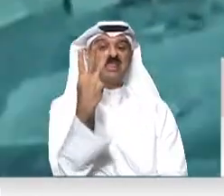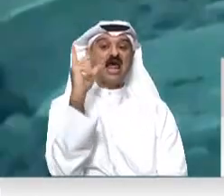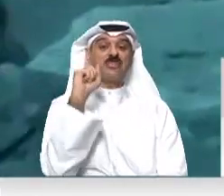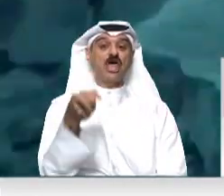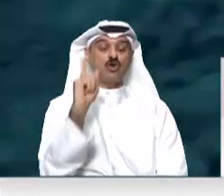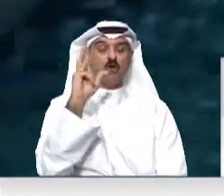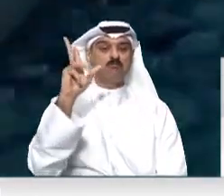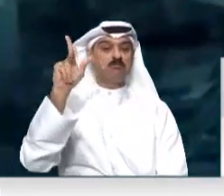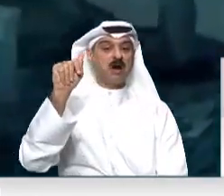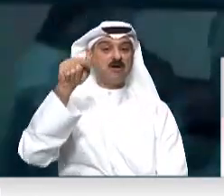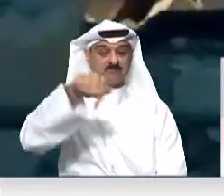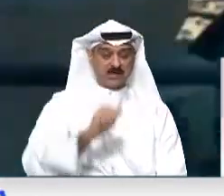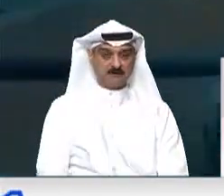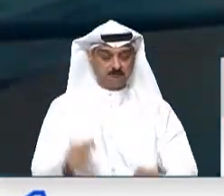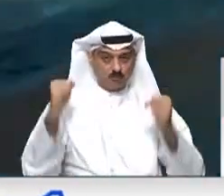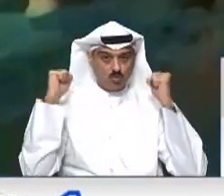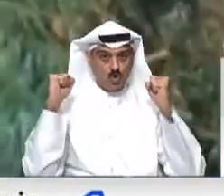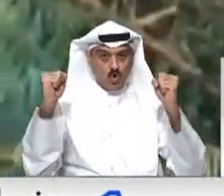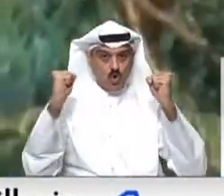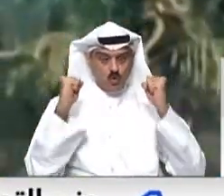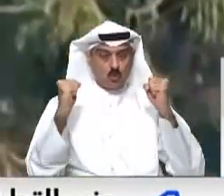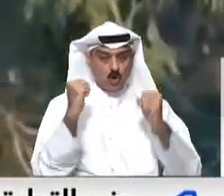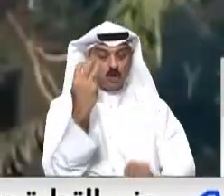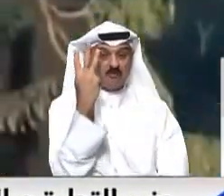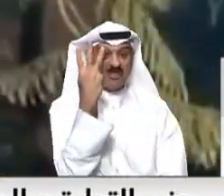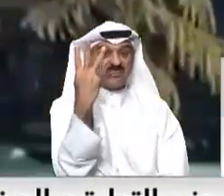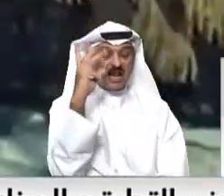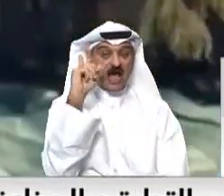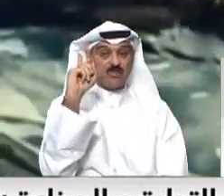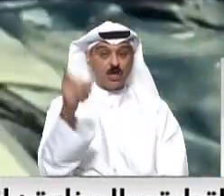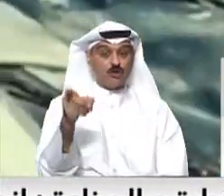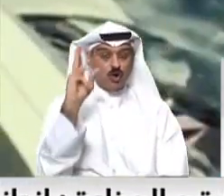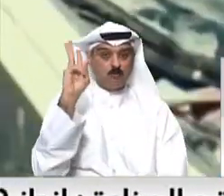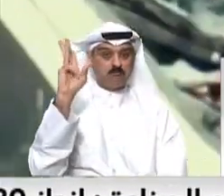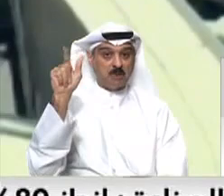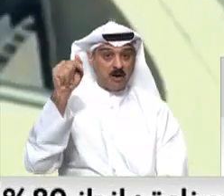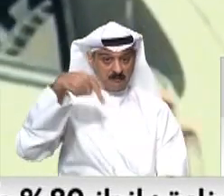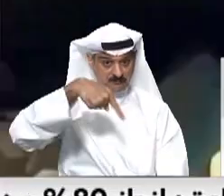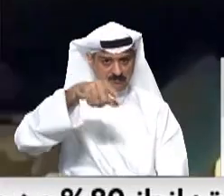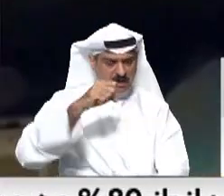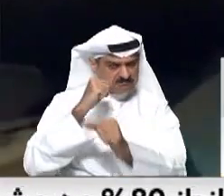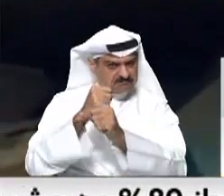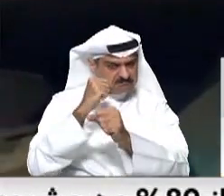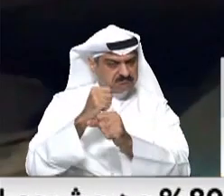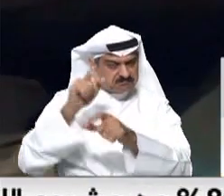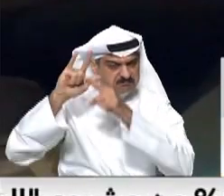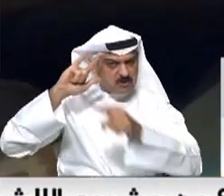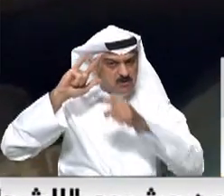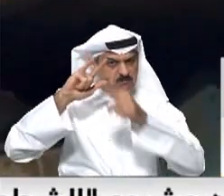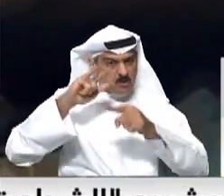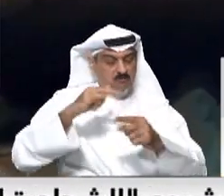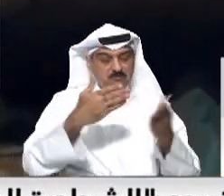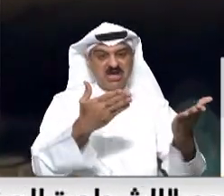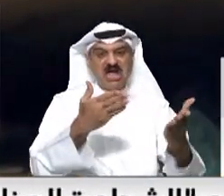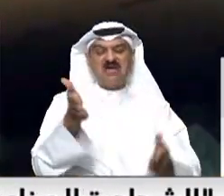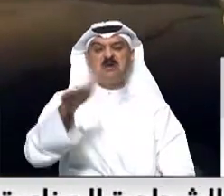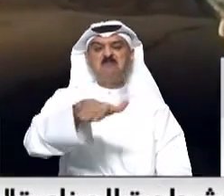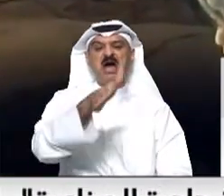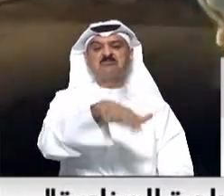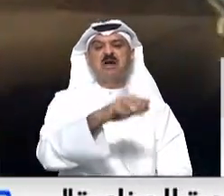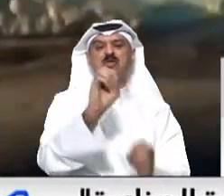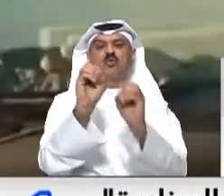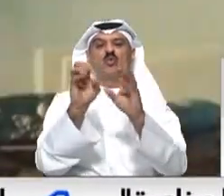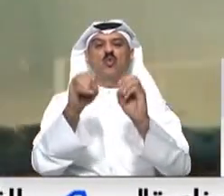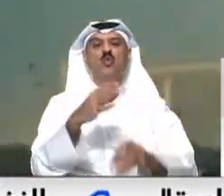ان المقاومه نفذت خلال الايام الثلاثه الاخيره عده عمليات اوقعت قتلى في قوات الاحتلال واعلنت